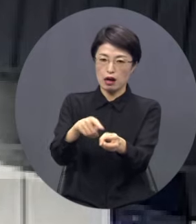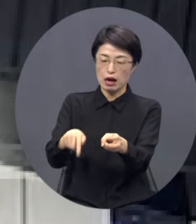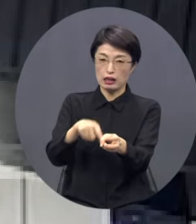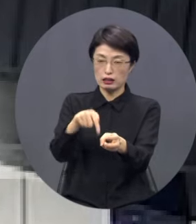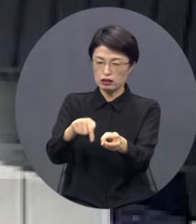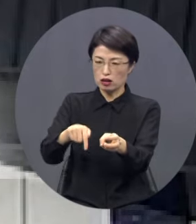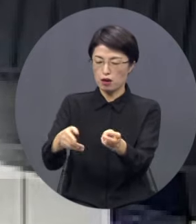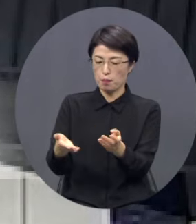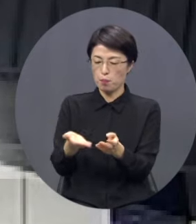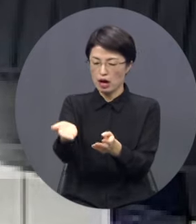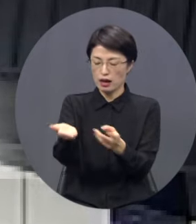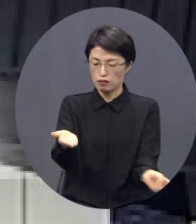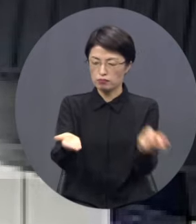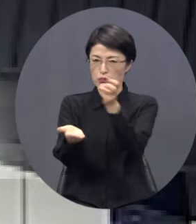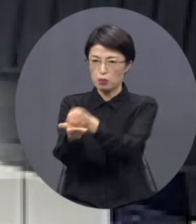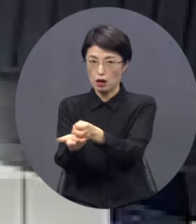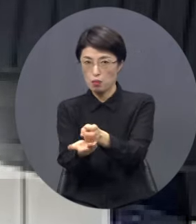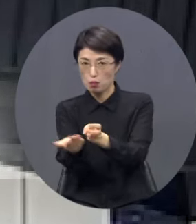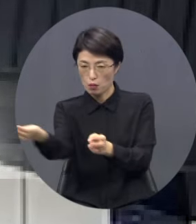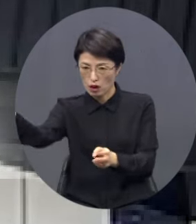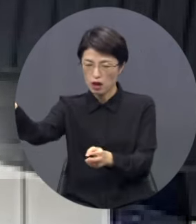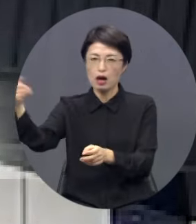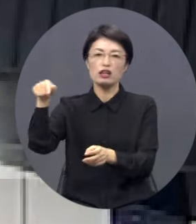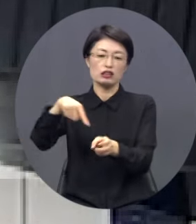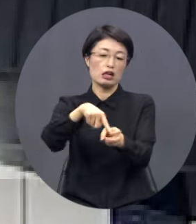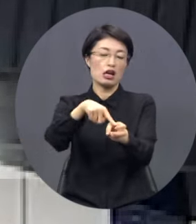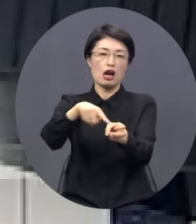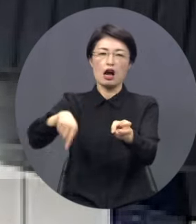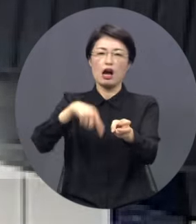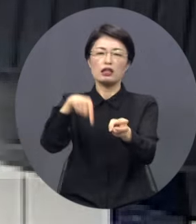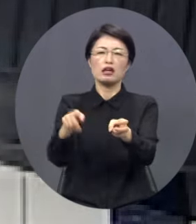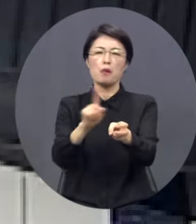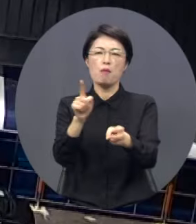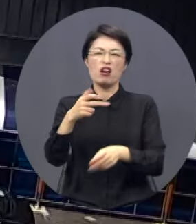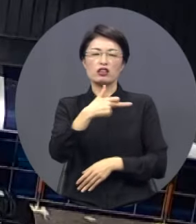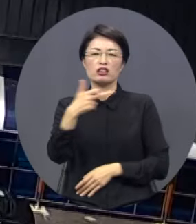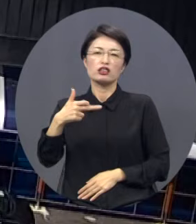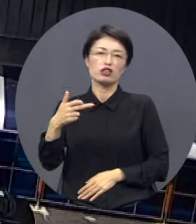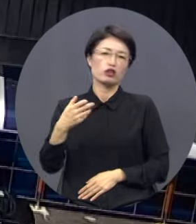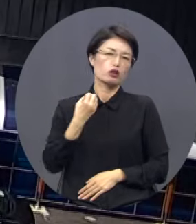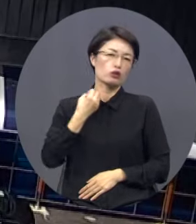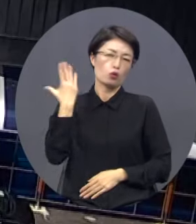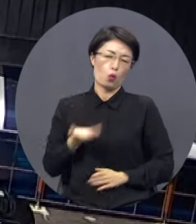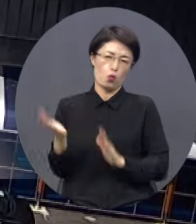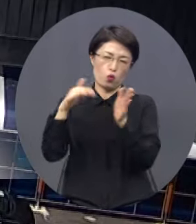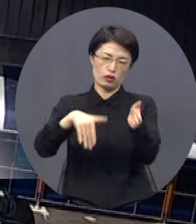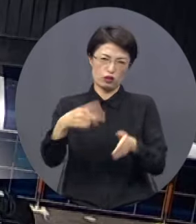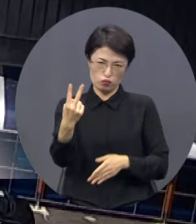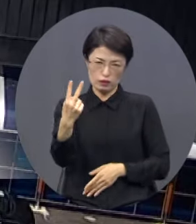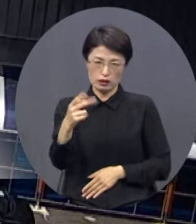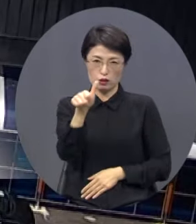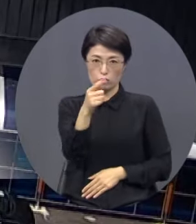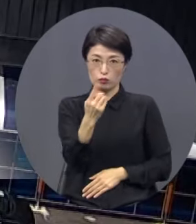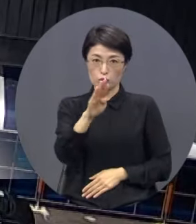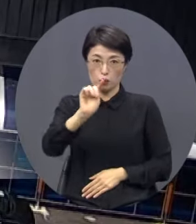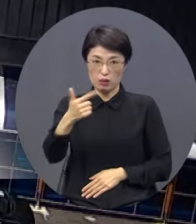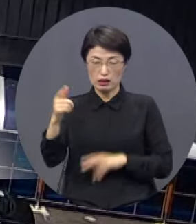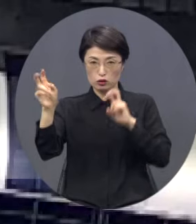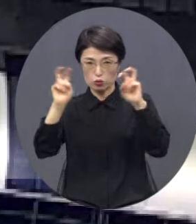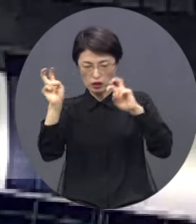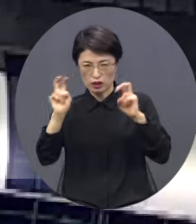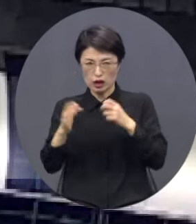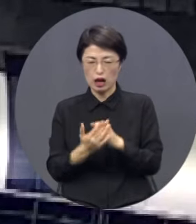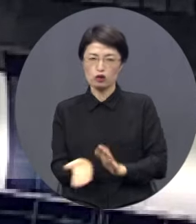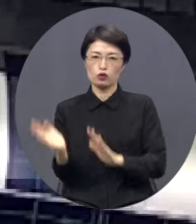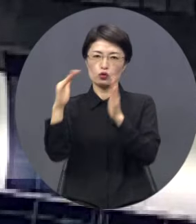건 수족관 돌고래쇼에 동원됐던 큰 돌고래 두 마리였습니다. 호반 퍼시픽 리솜이 돌고래쇼를